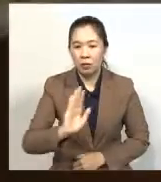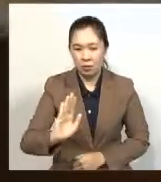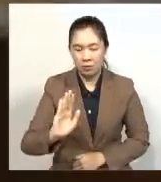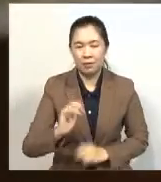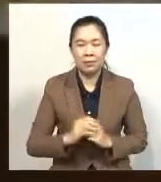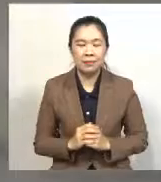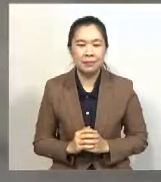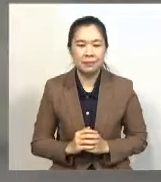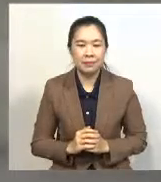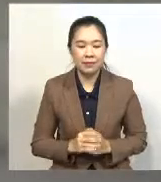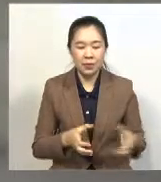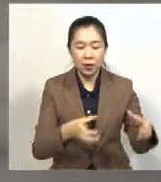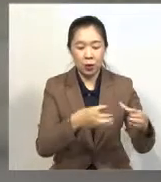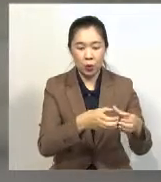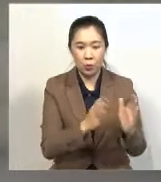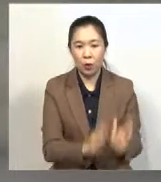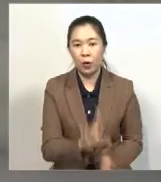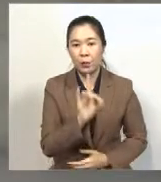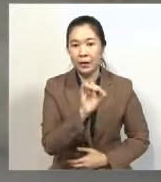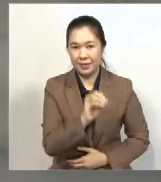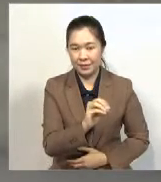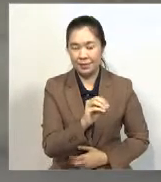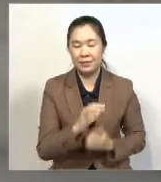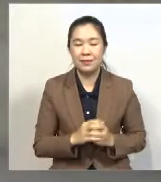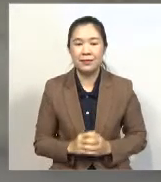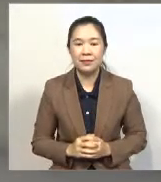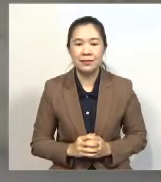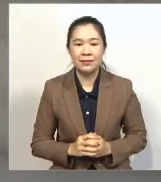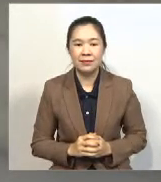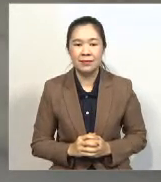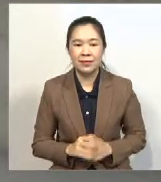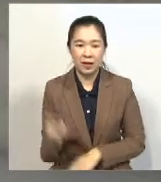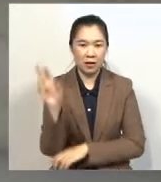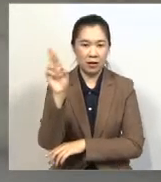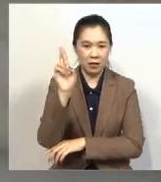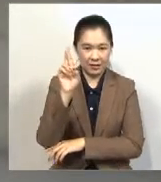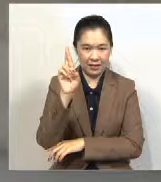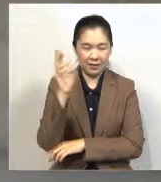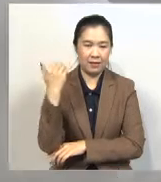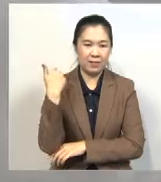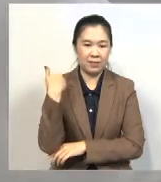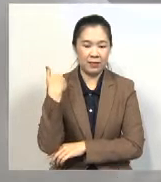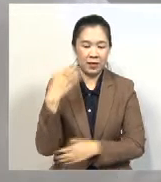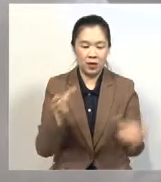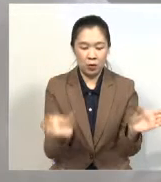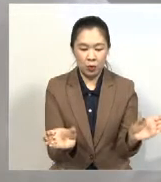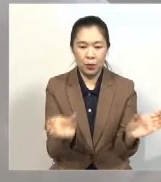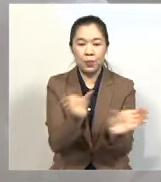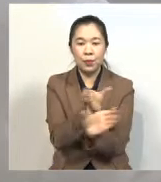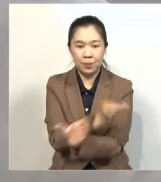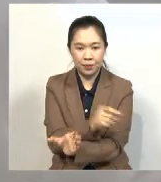อข้างเคียงนะฮะชุดนึงก็ประมาณ80คนนะครับพอมื้อกลางวันเนี่ยก็อีก80ค